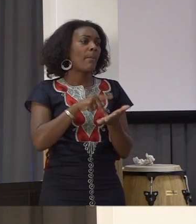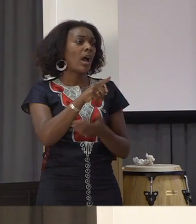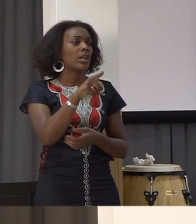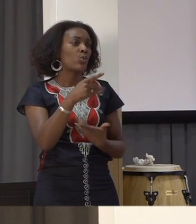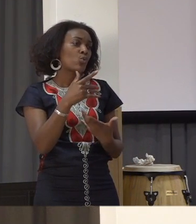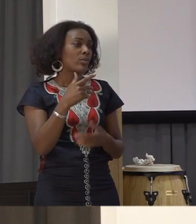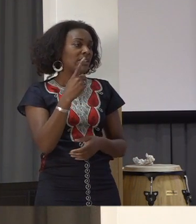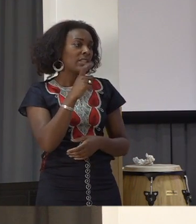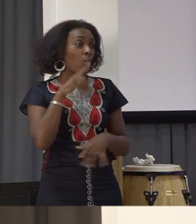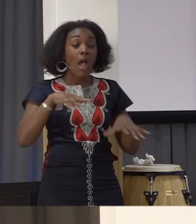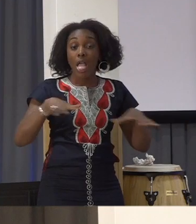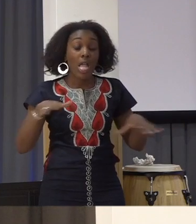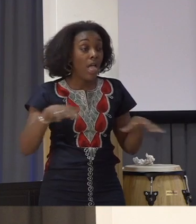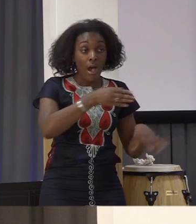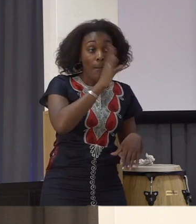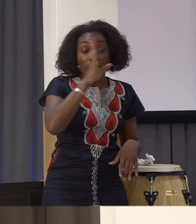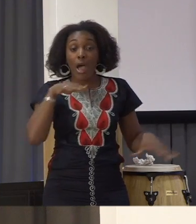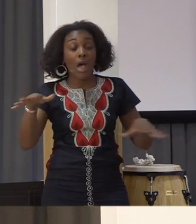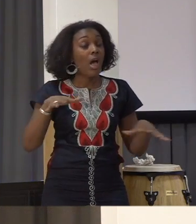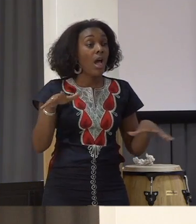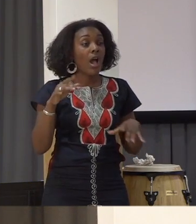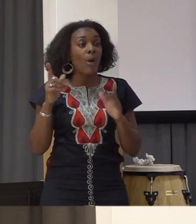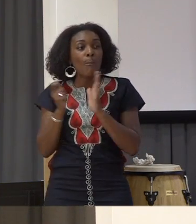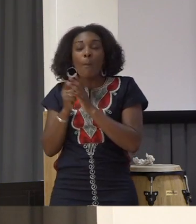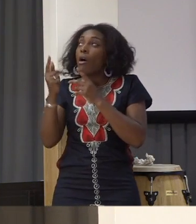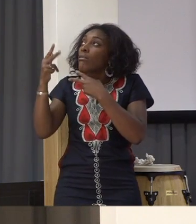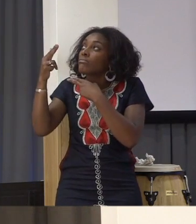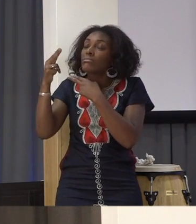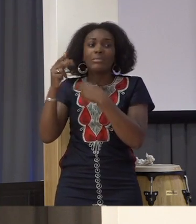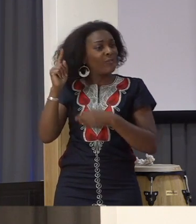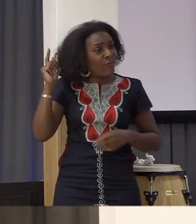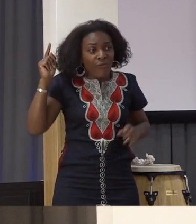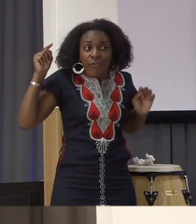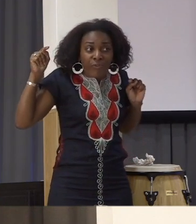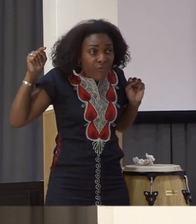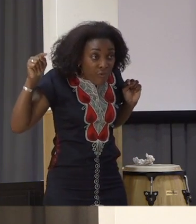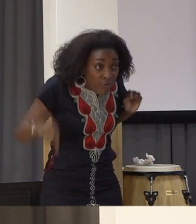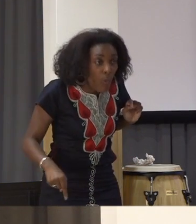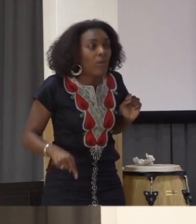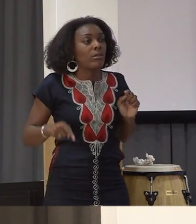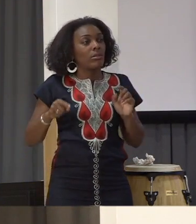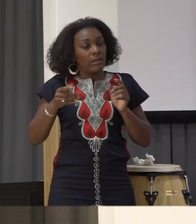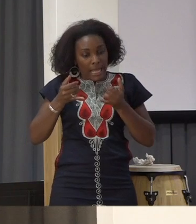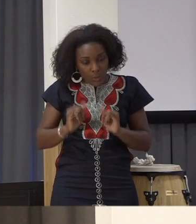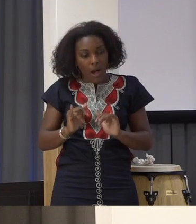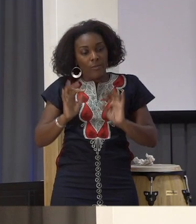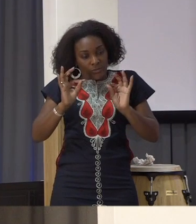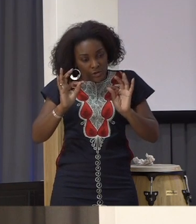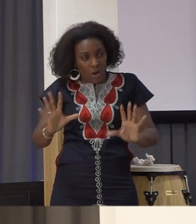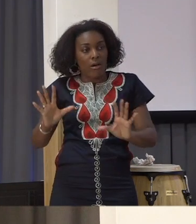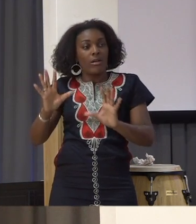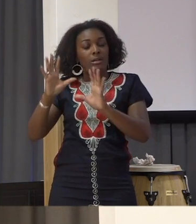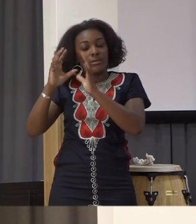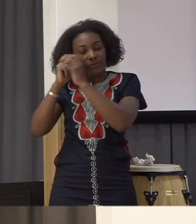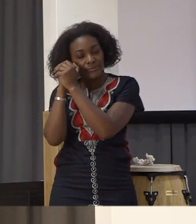d'ailleurs. Mais à Paris, c'est dur. Et quand tu es là, tu dois prendre du temps pour écouter Jésus. Ça fait combien de